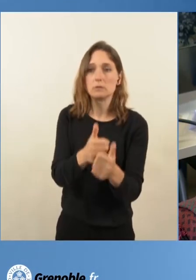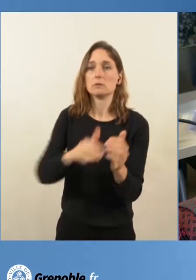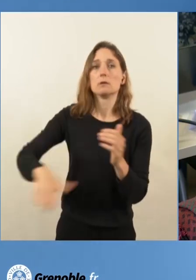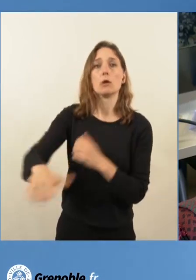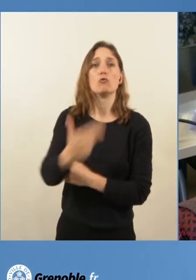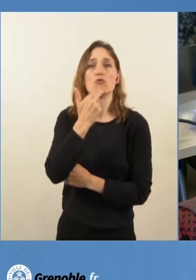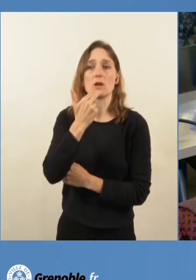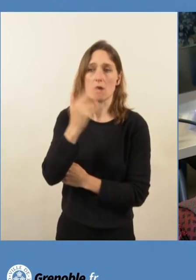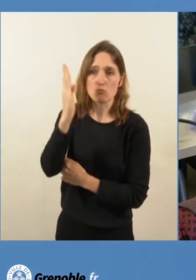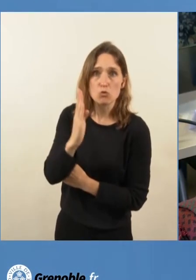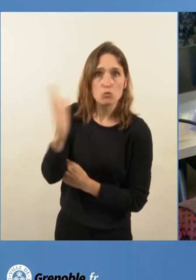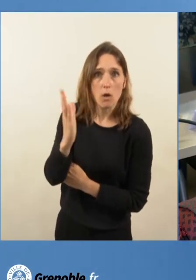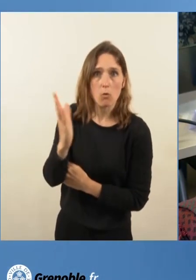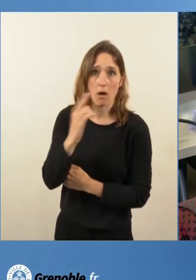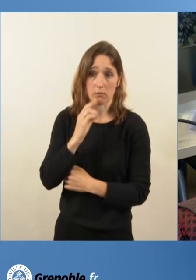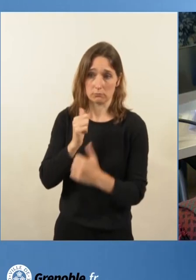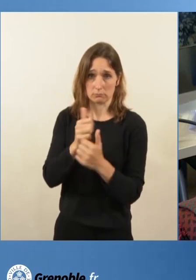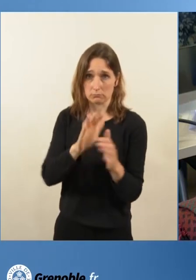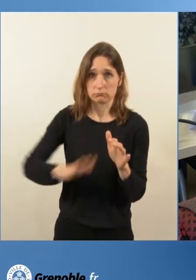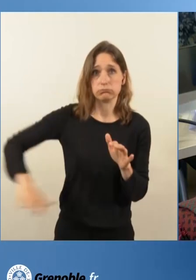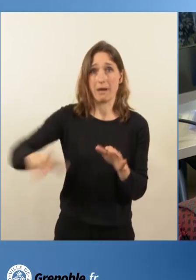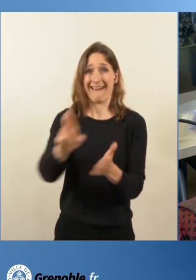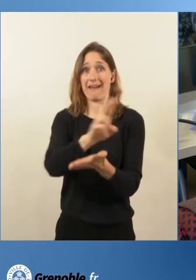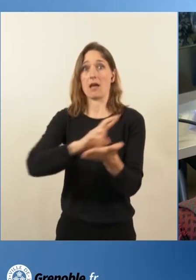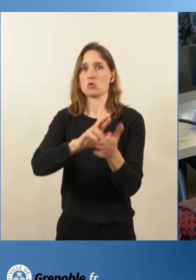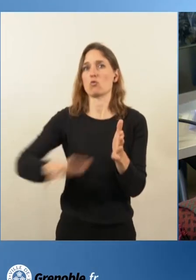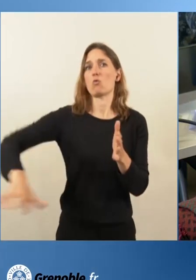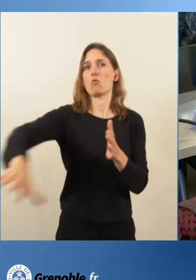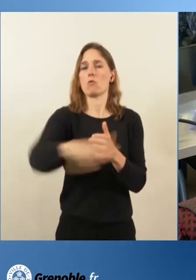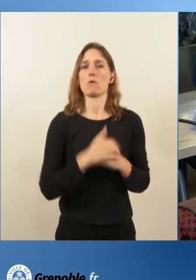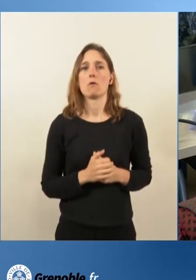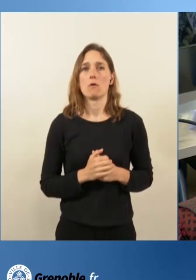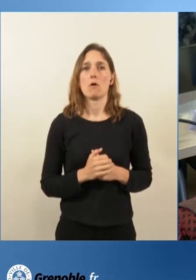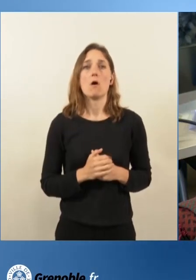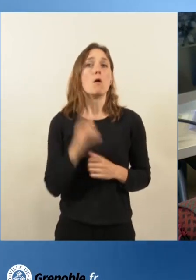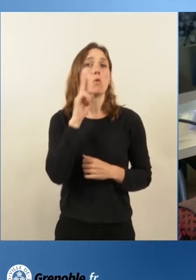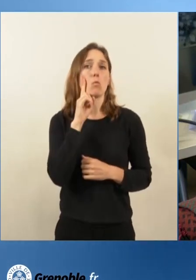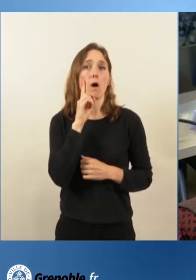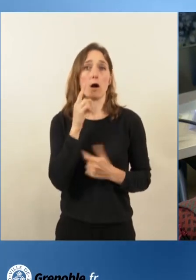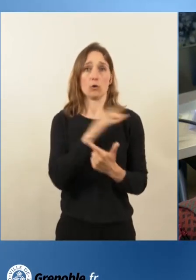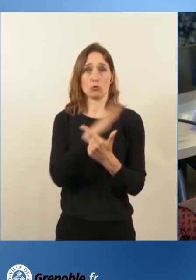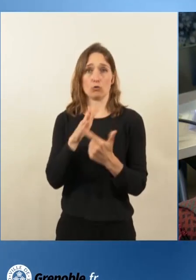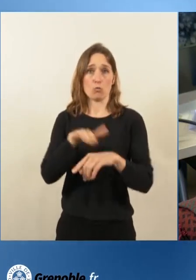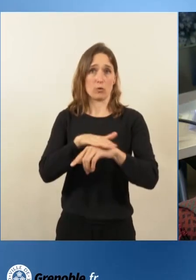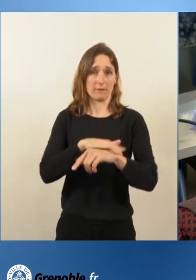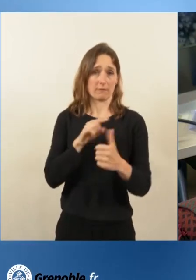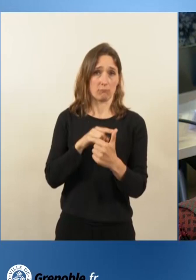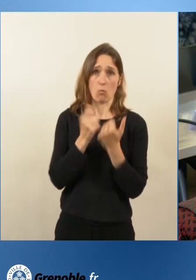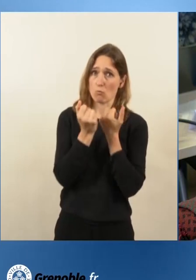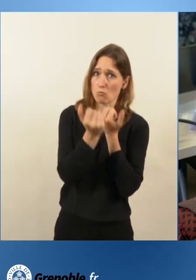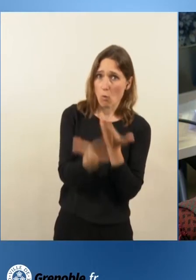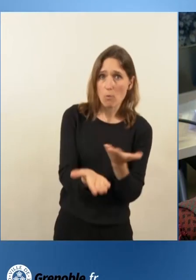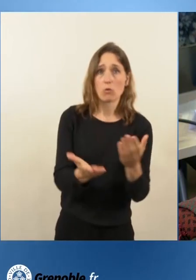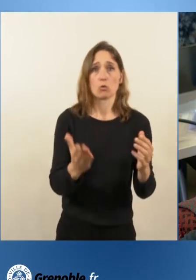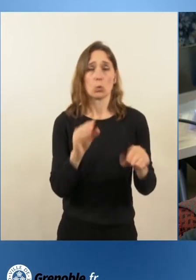et des usagers dans une échelle régionale à double titre parce qu'on va proposer notamment des classes rares de l'orgue des